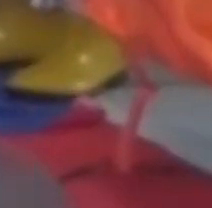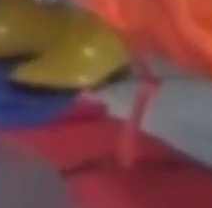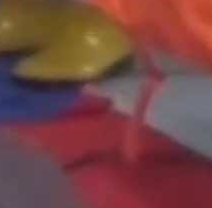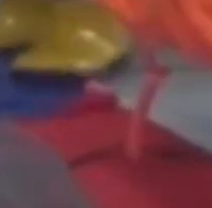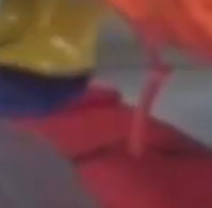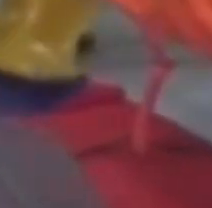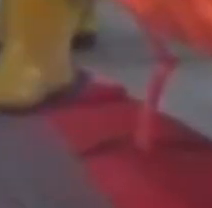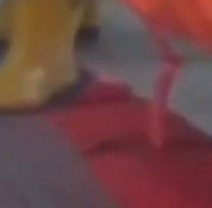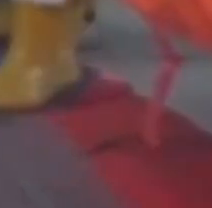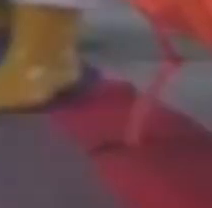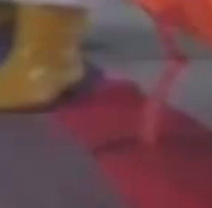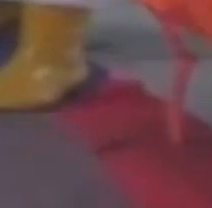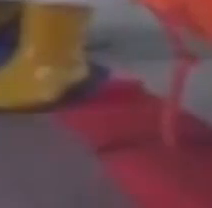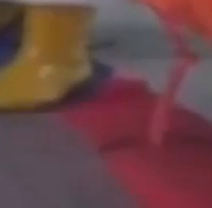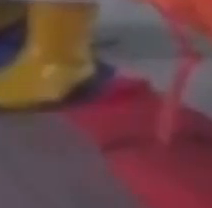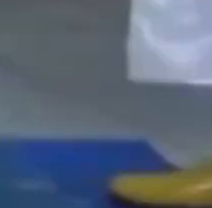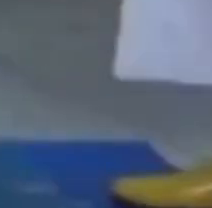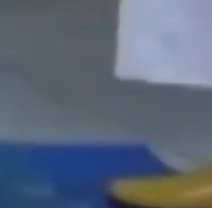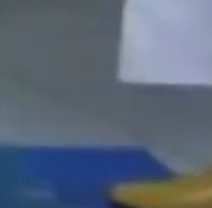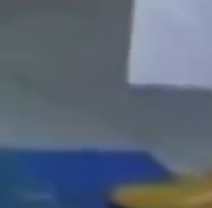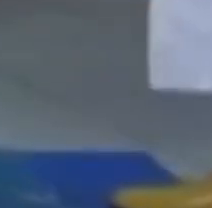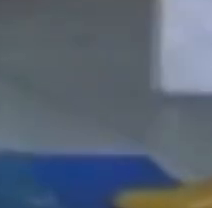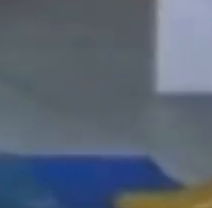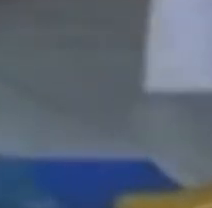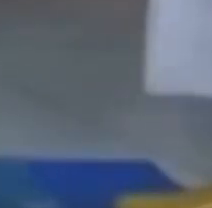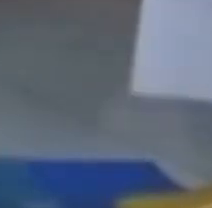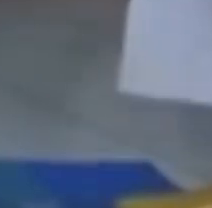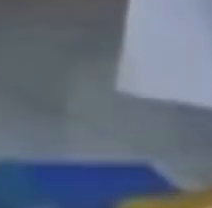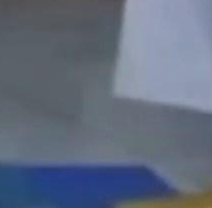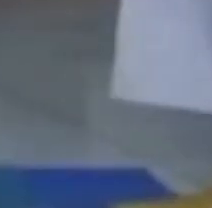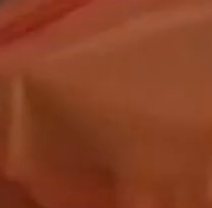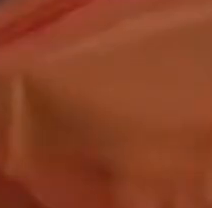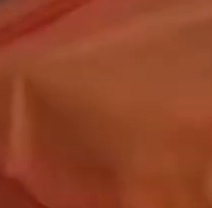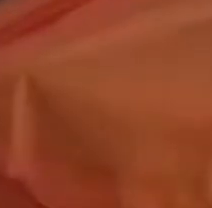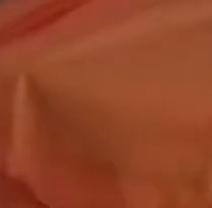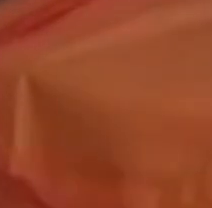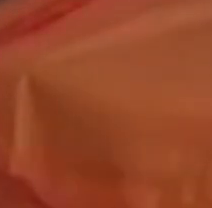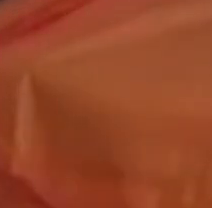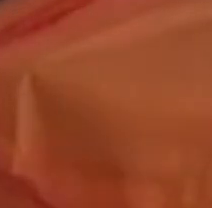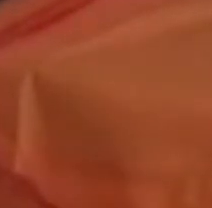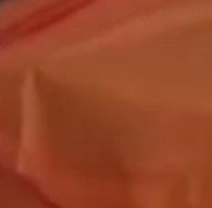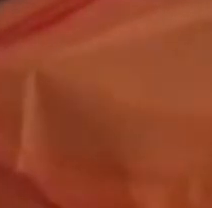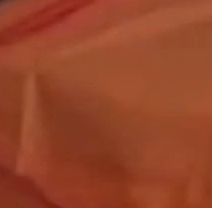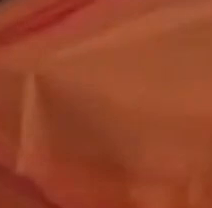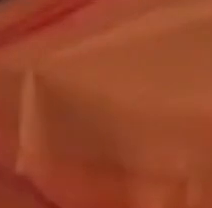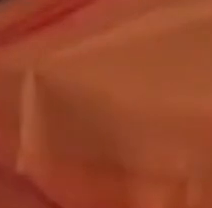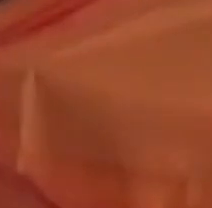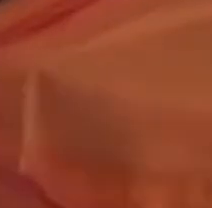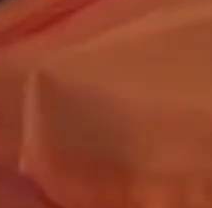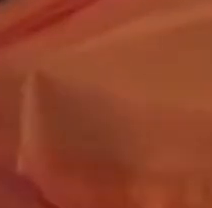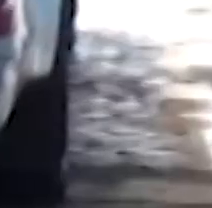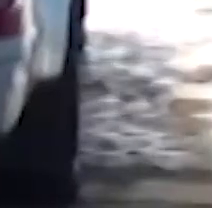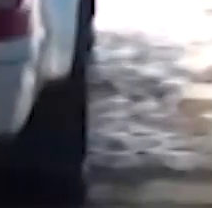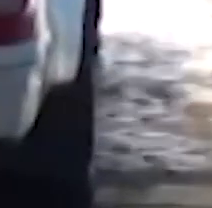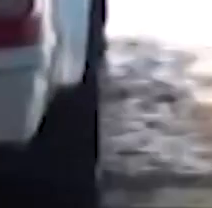Jelaskan salah satu warga yang meninggal dunia dan terkonfirmasi positif combined in dimakamkan oleh sejumlah tetangga Karena pada